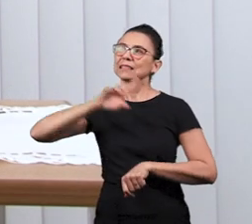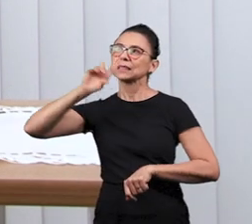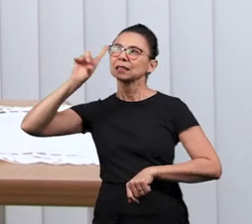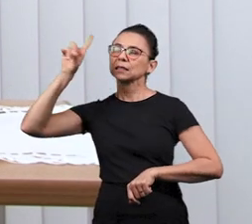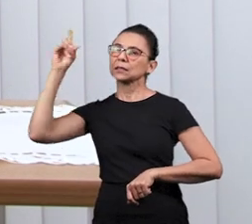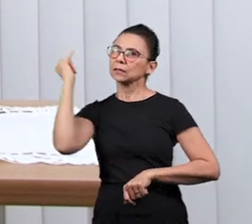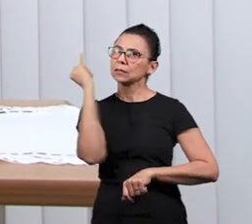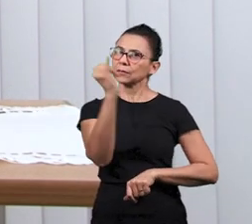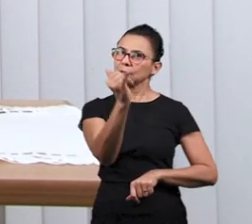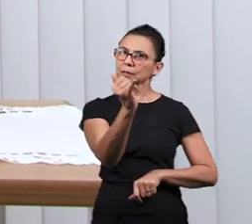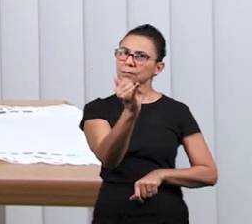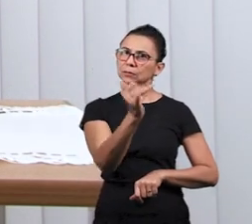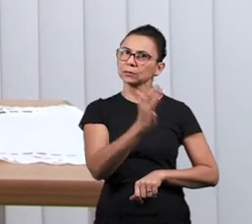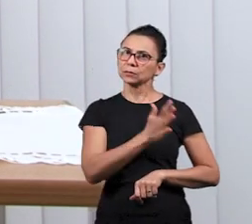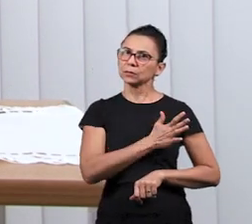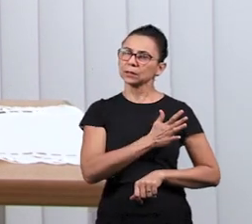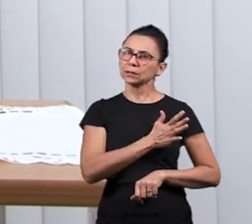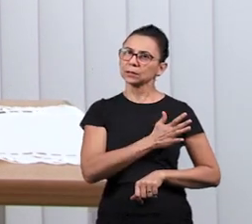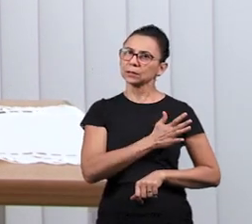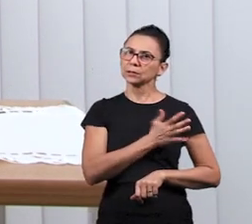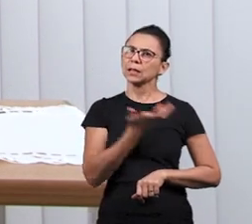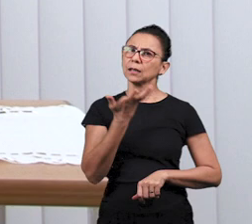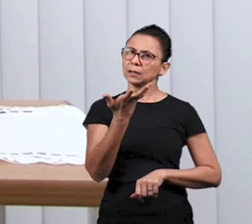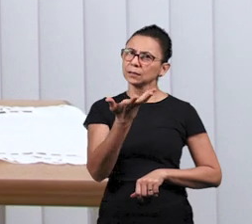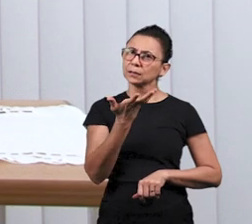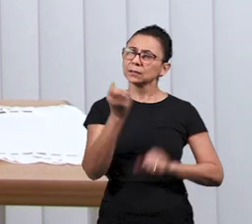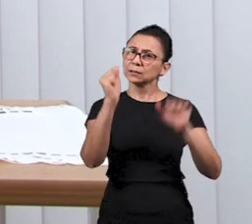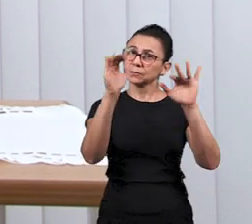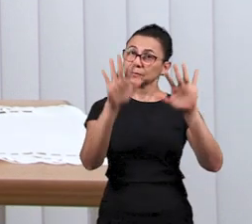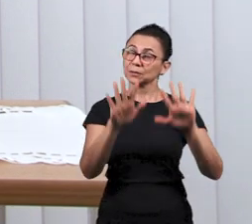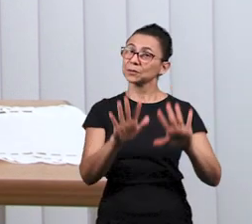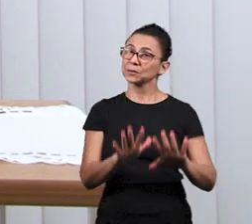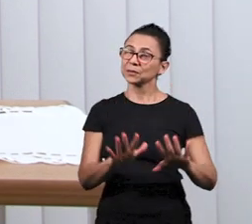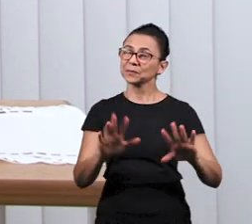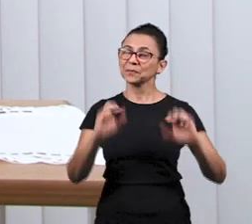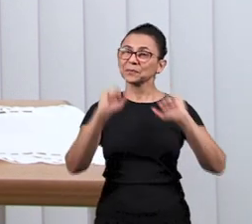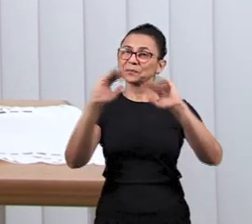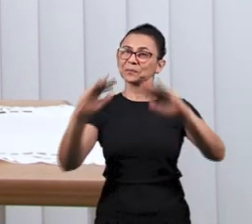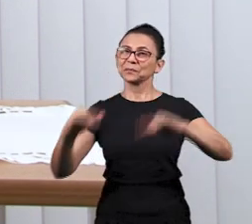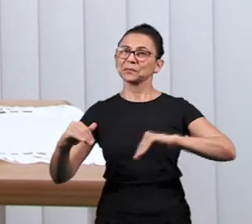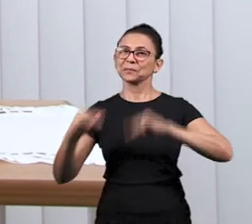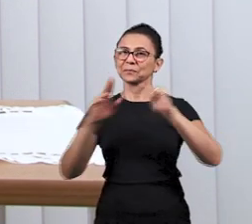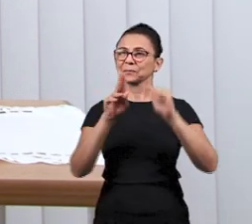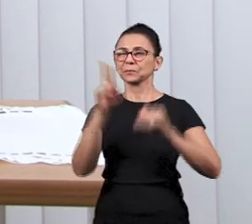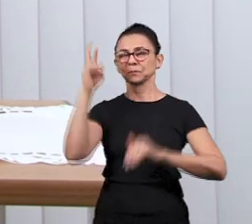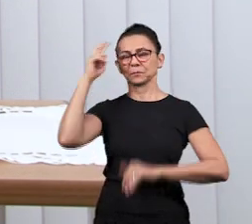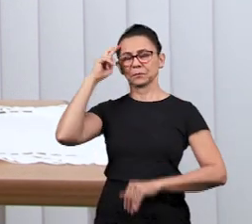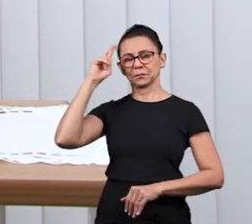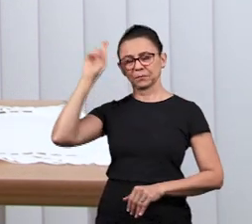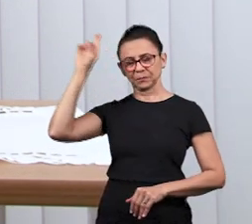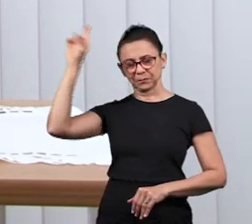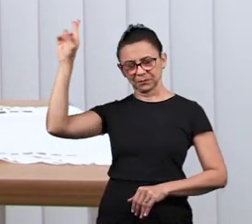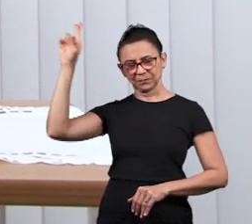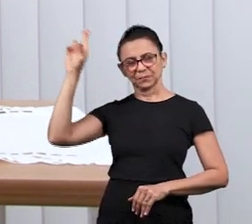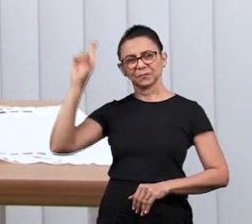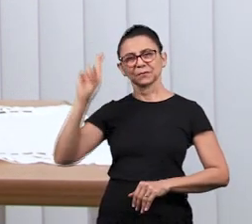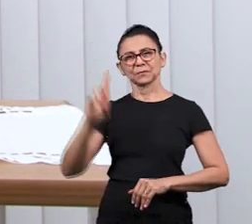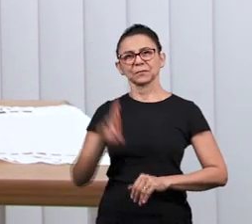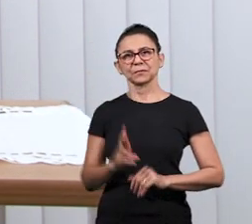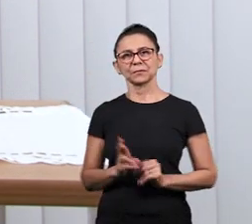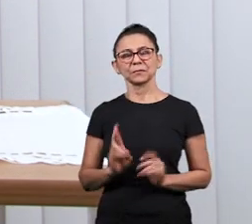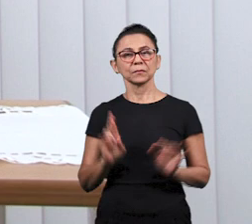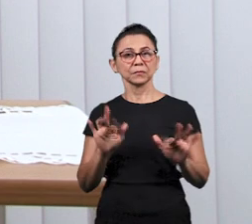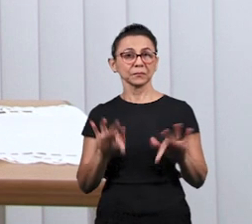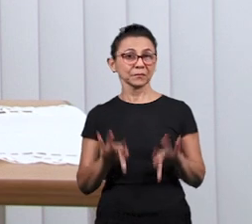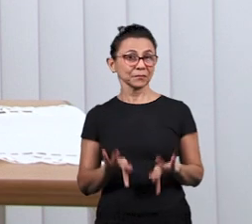повсеместно, Бог говорит к тебе этим вечером. Он говорит, что Он хочет тебя благословить. Слава Ему за